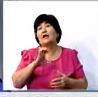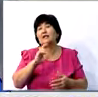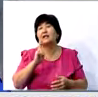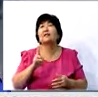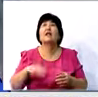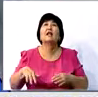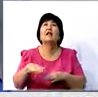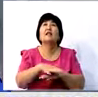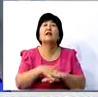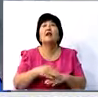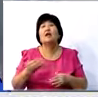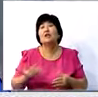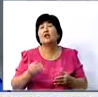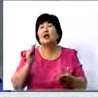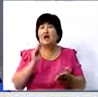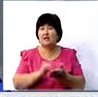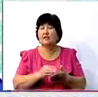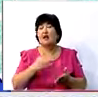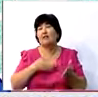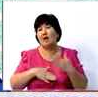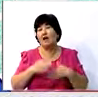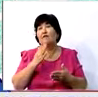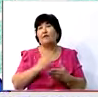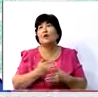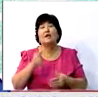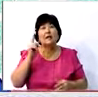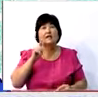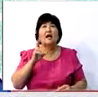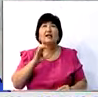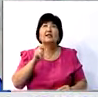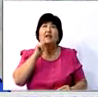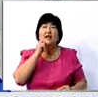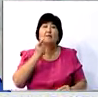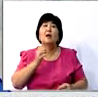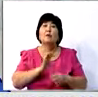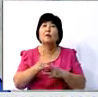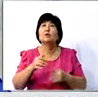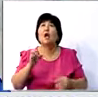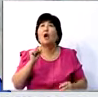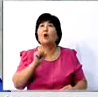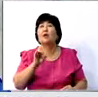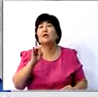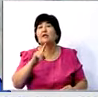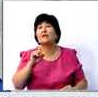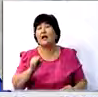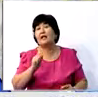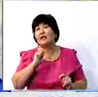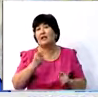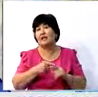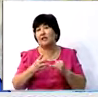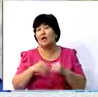товары. Жители оценили и довольны. Они давно знают и любят казалинские конфеты, продукцию АОРЗА, дары этой